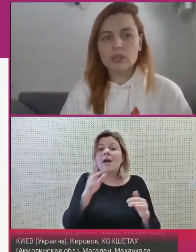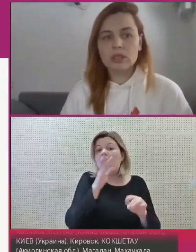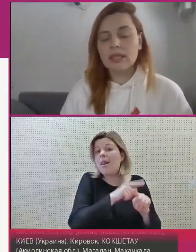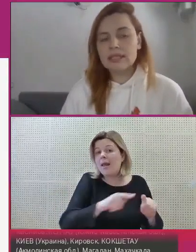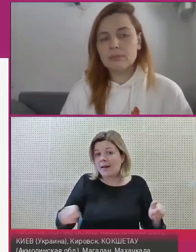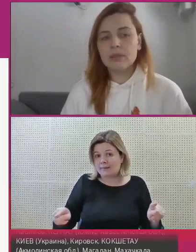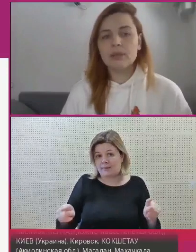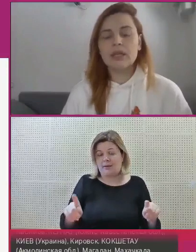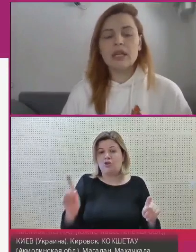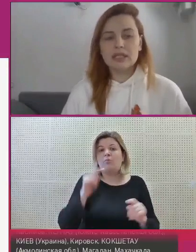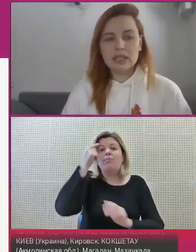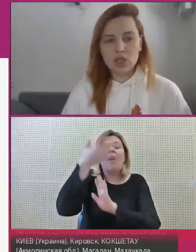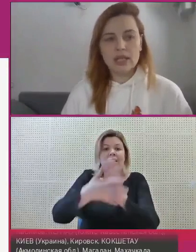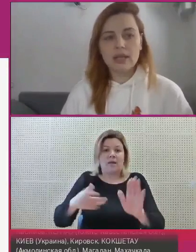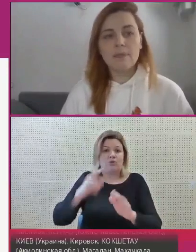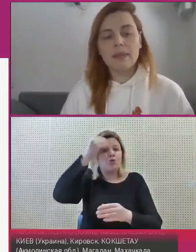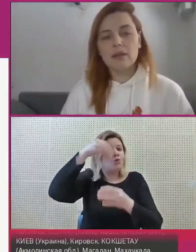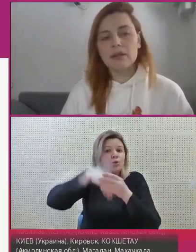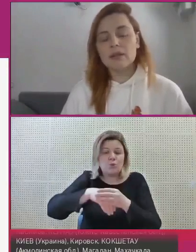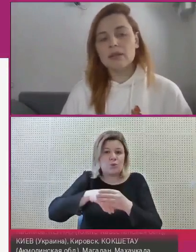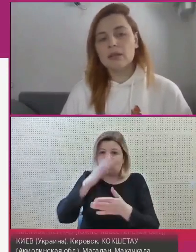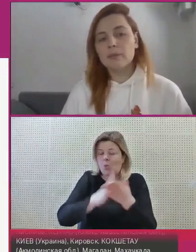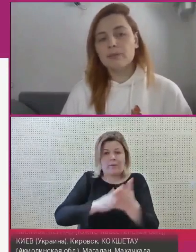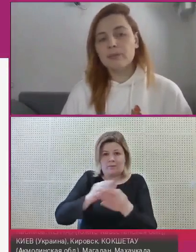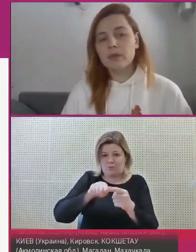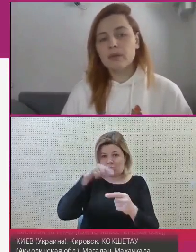совершенно суть не та. Если бы мы изначально